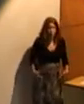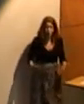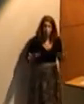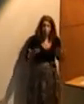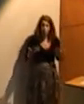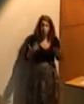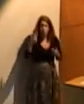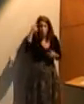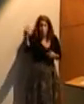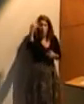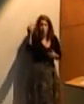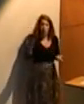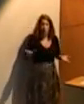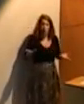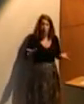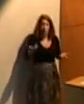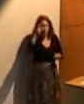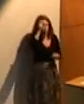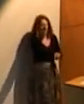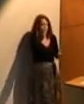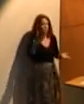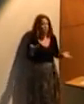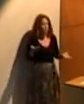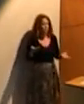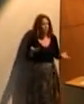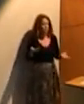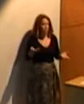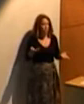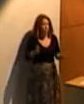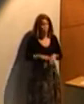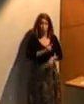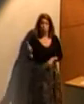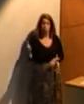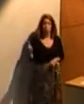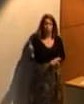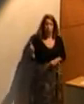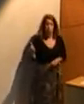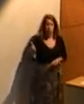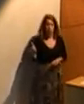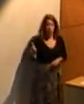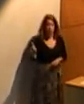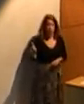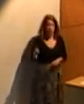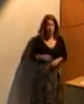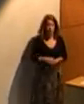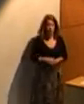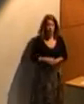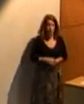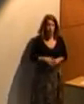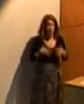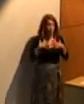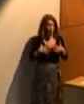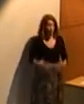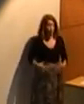immédiatement ce serait logique du reste eh bien non le corps est